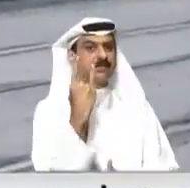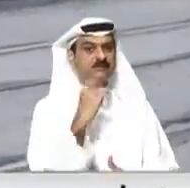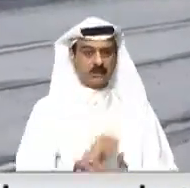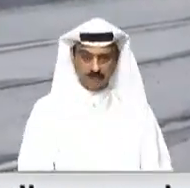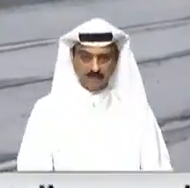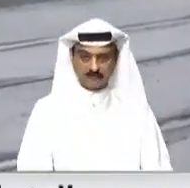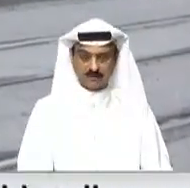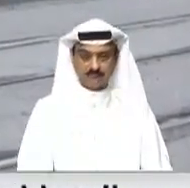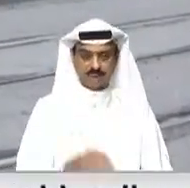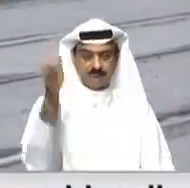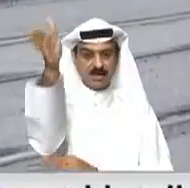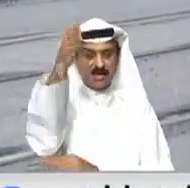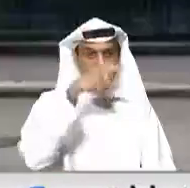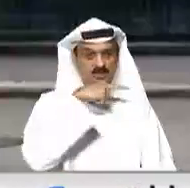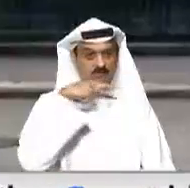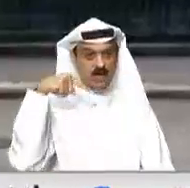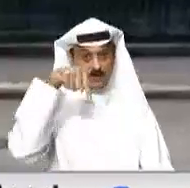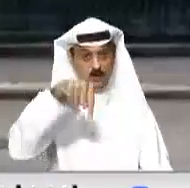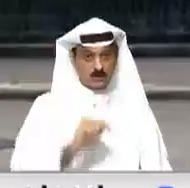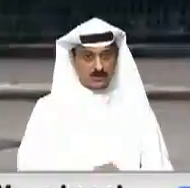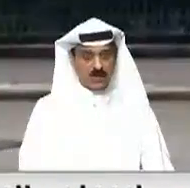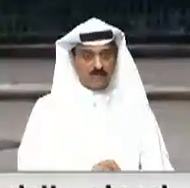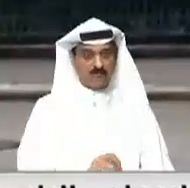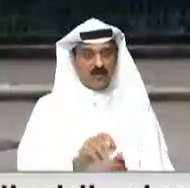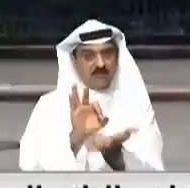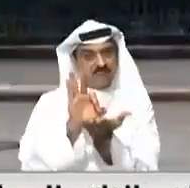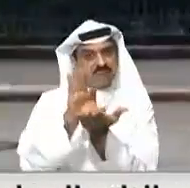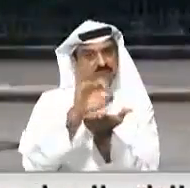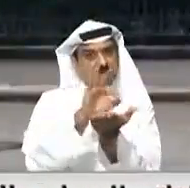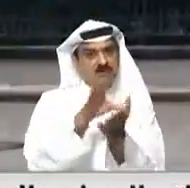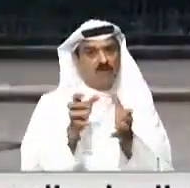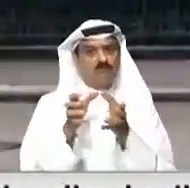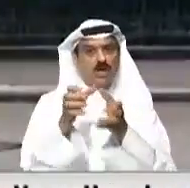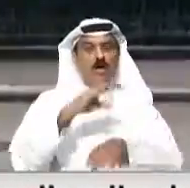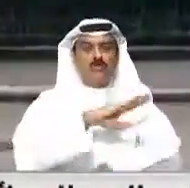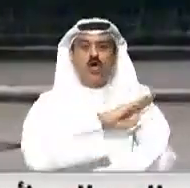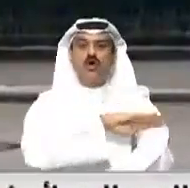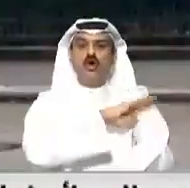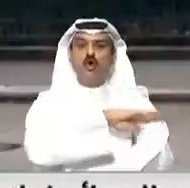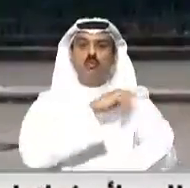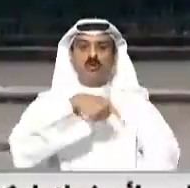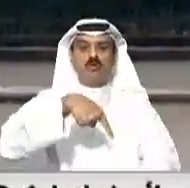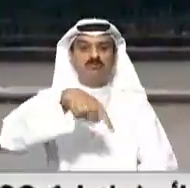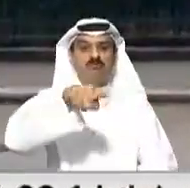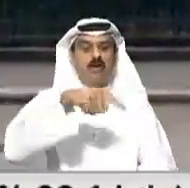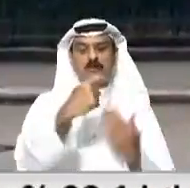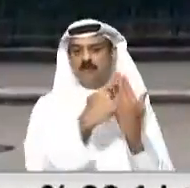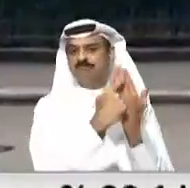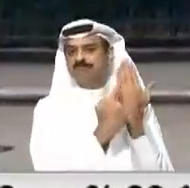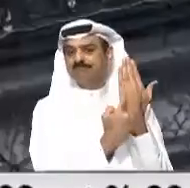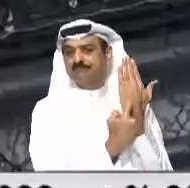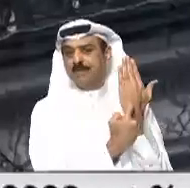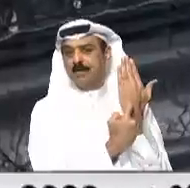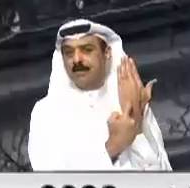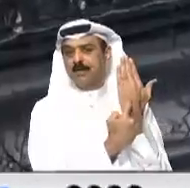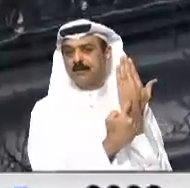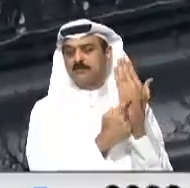وصفت السفارة الروسية في النرويج أن طرد موظفي البعثة الدبلوماسية خطوة غير ودية من جانب